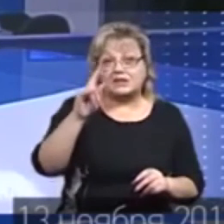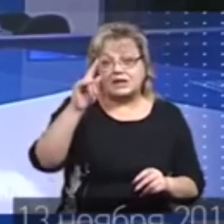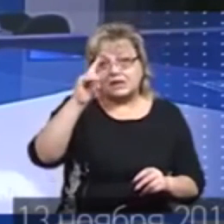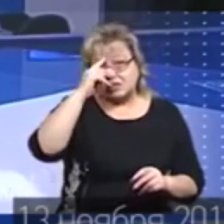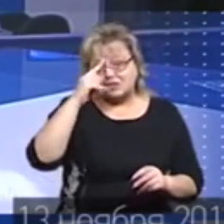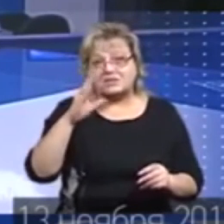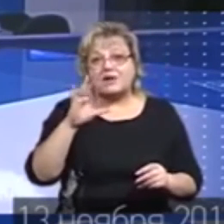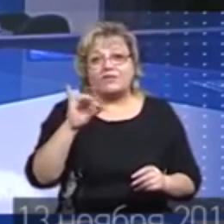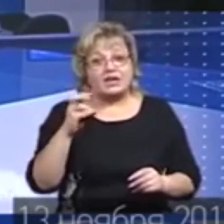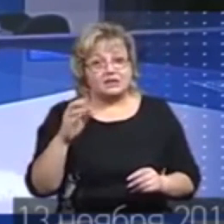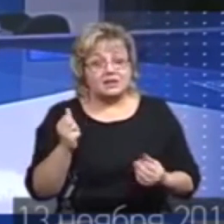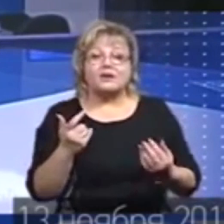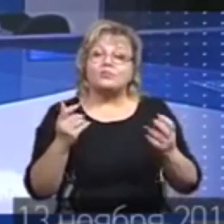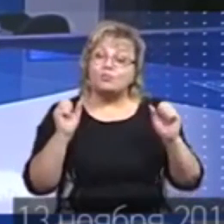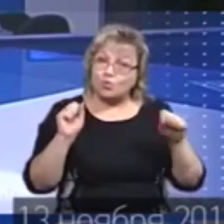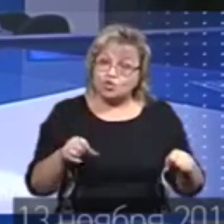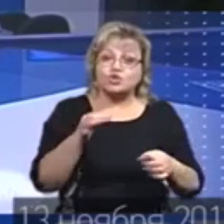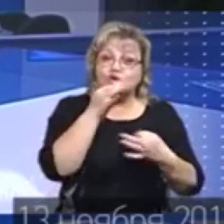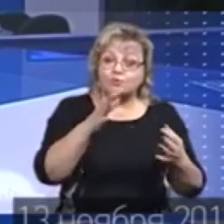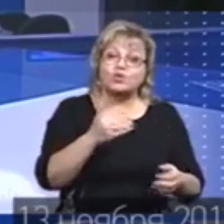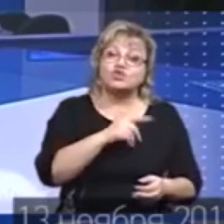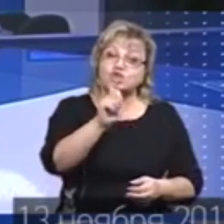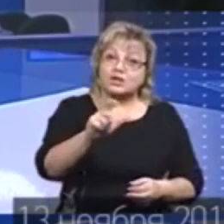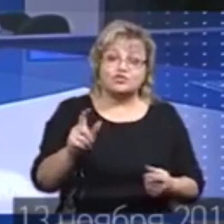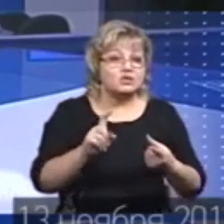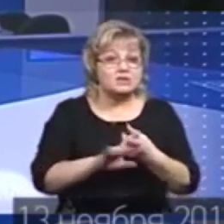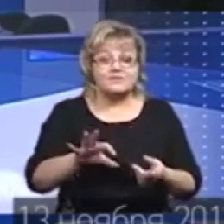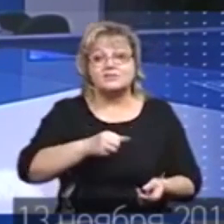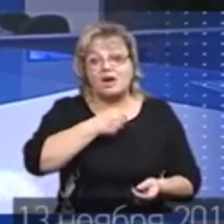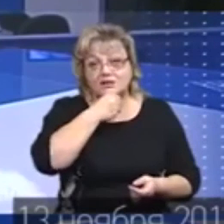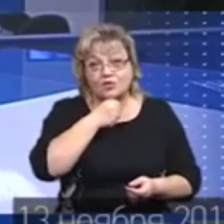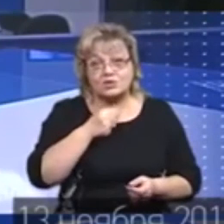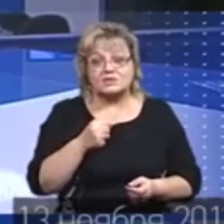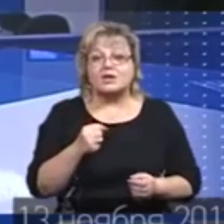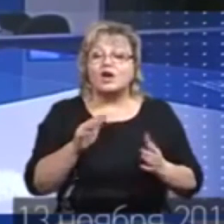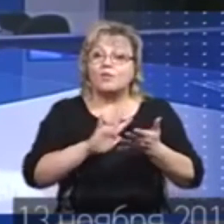индийская флейта, диджериду и окарина, оказывается, может любой желающий, независимо